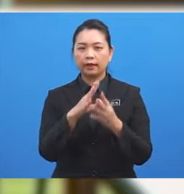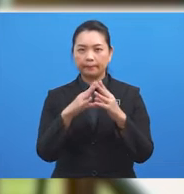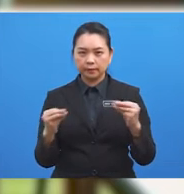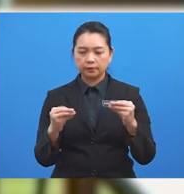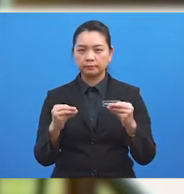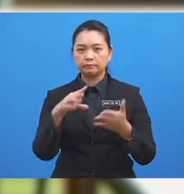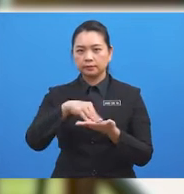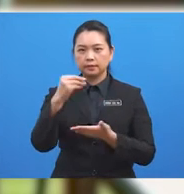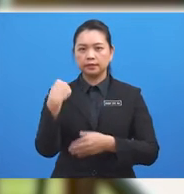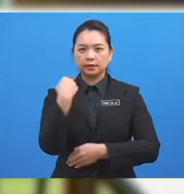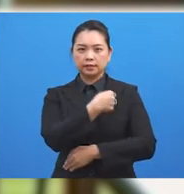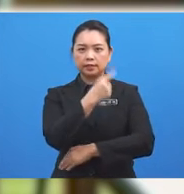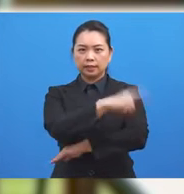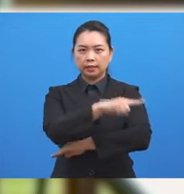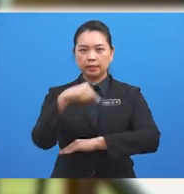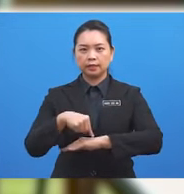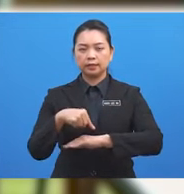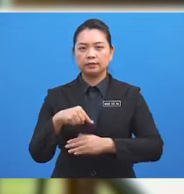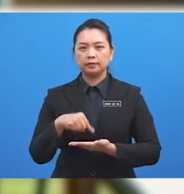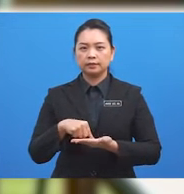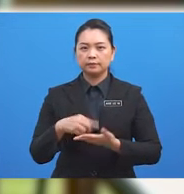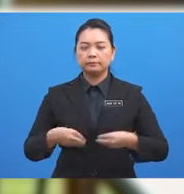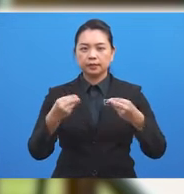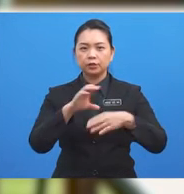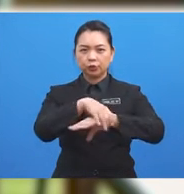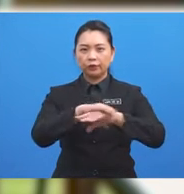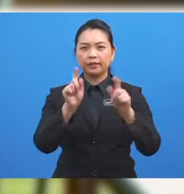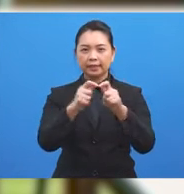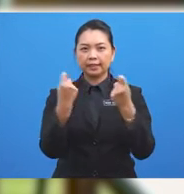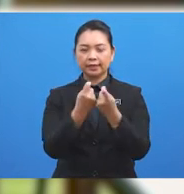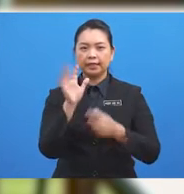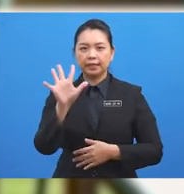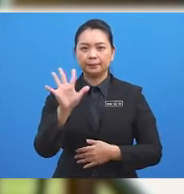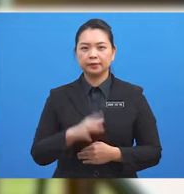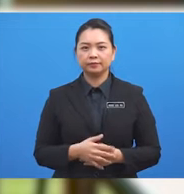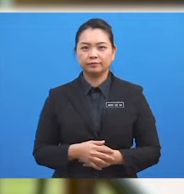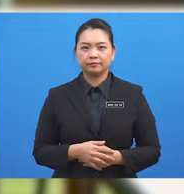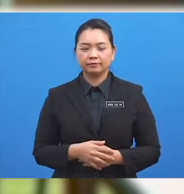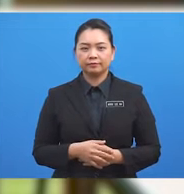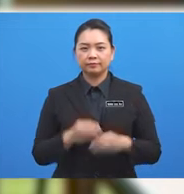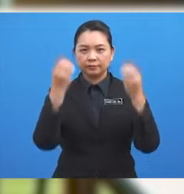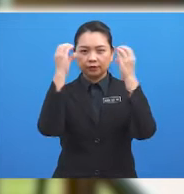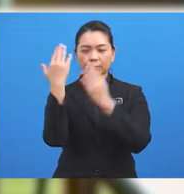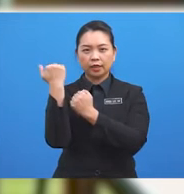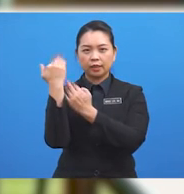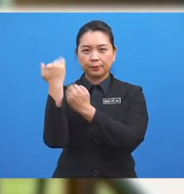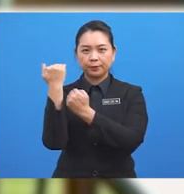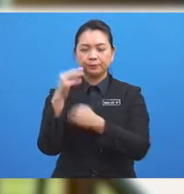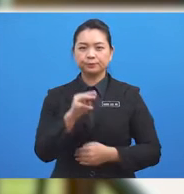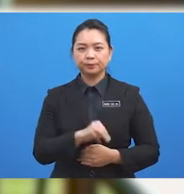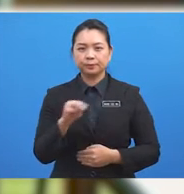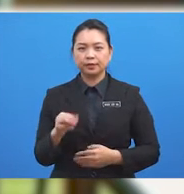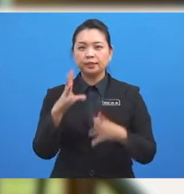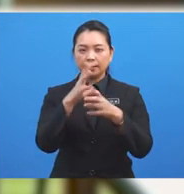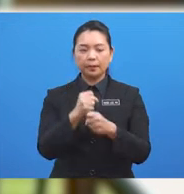pelajaran kita pada hari ini bagi kelas geografi tingkatan 5. Cikgu berharap